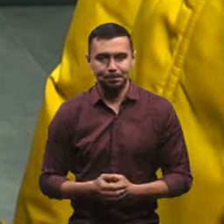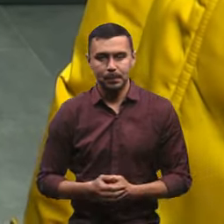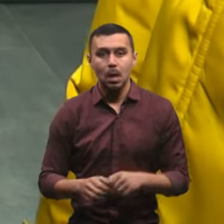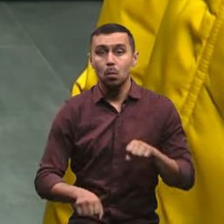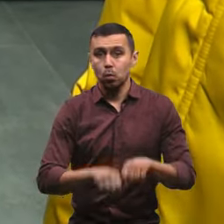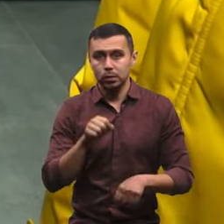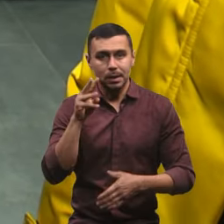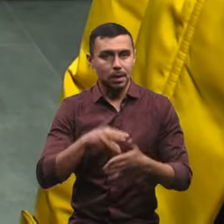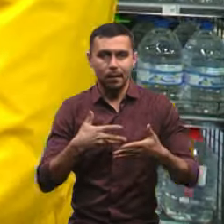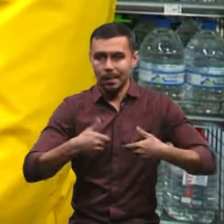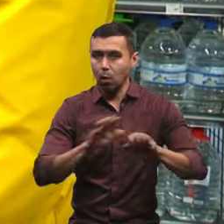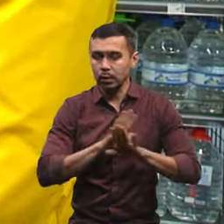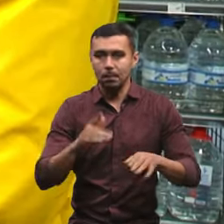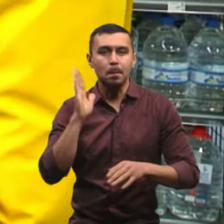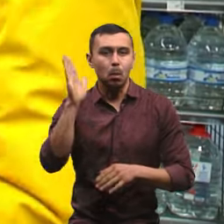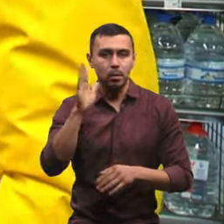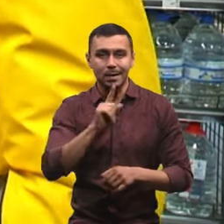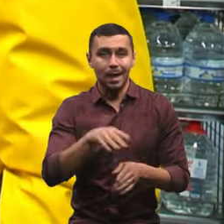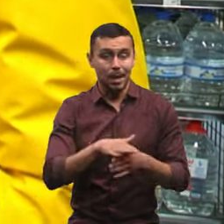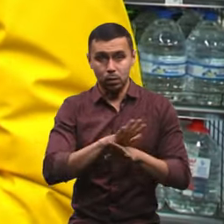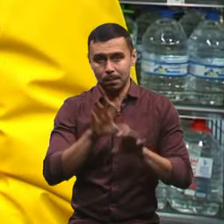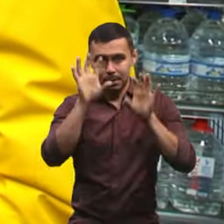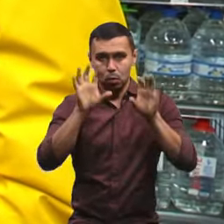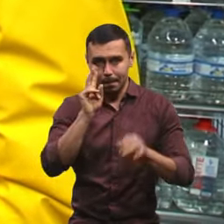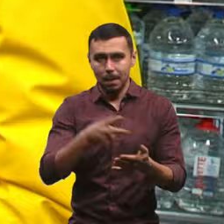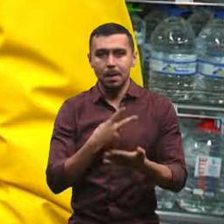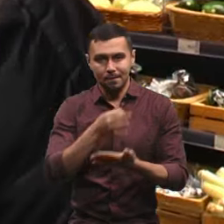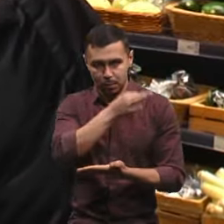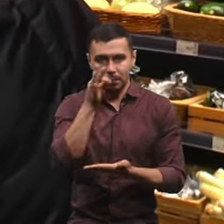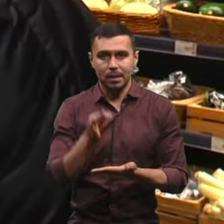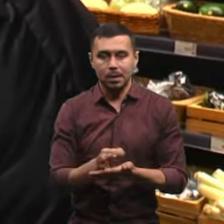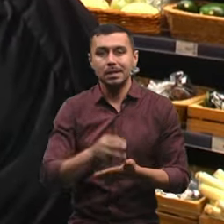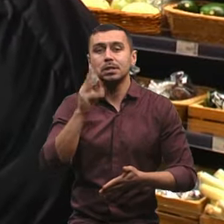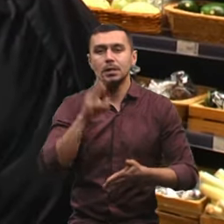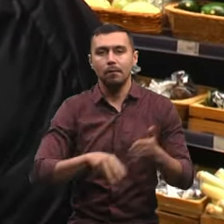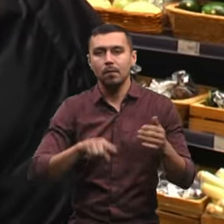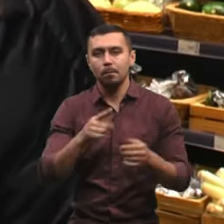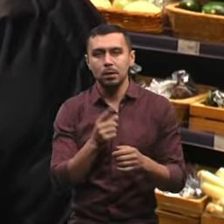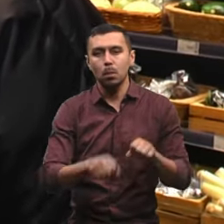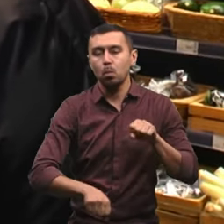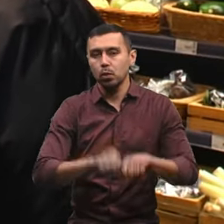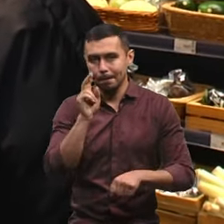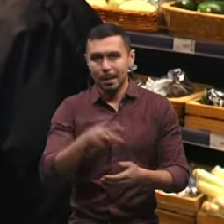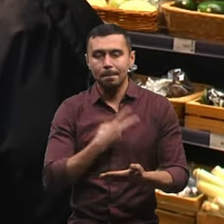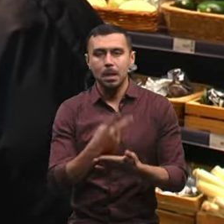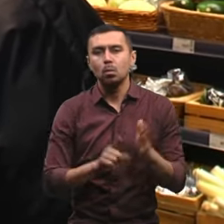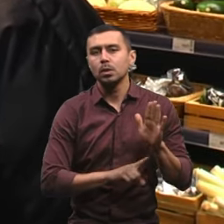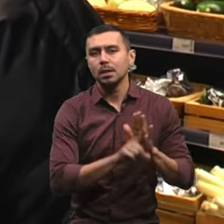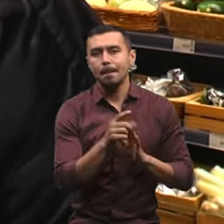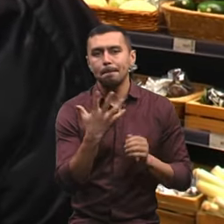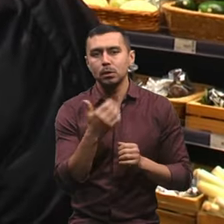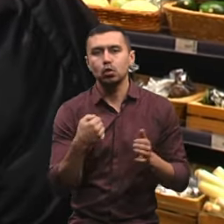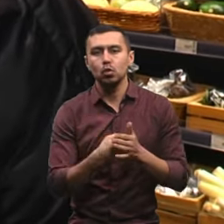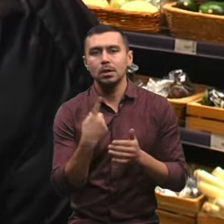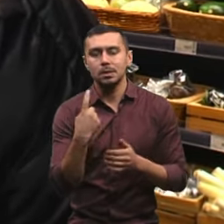Порушники штрафів не отримають. У майбутньому за недотримання закону передбачена відповідальність. Штрафи вперше за порушення передбачені від 500 до